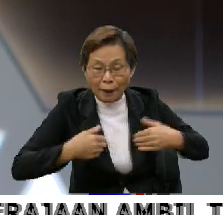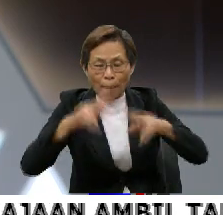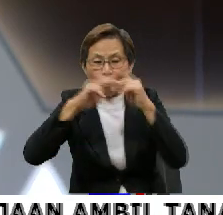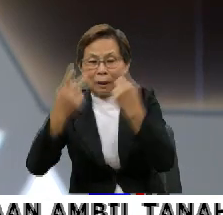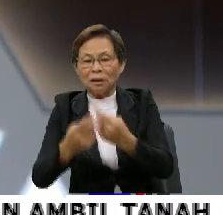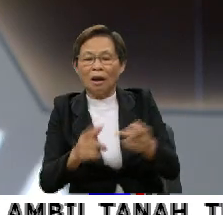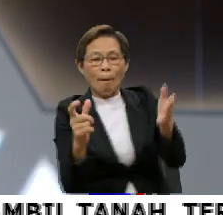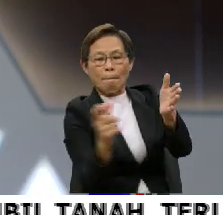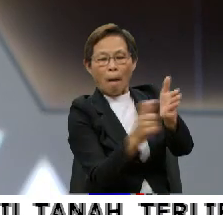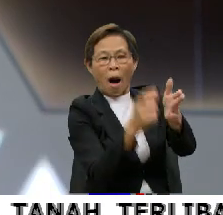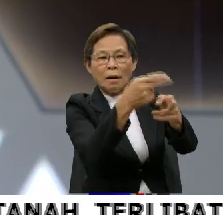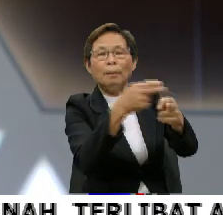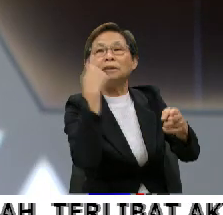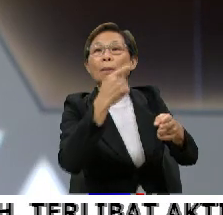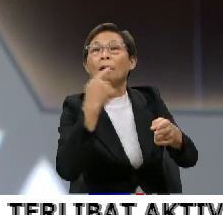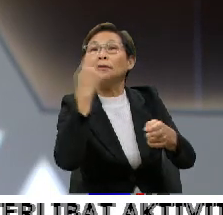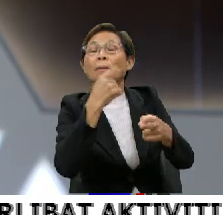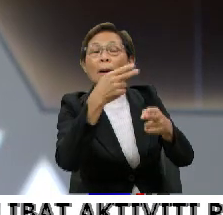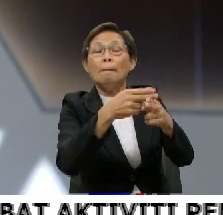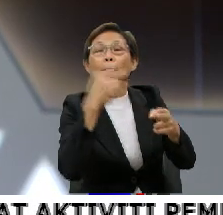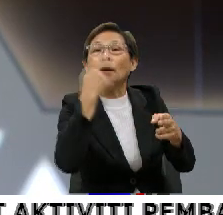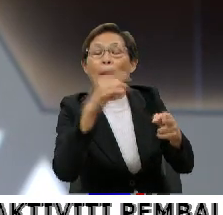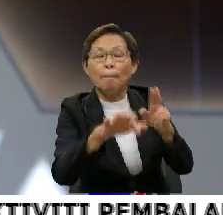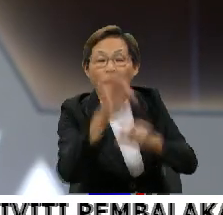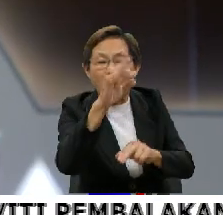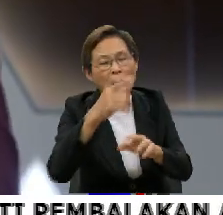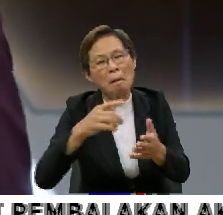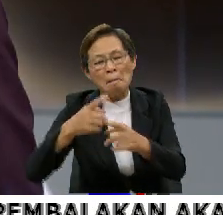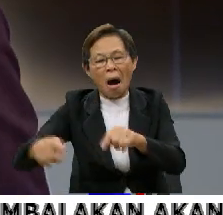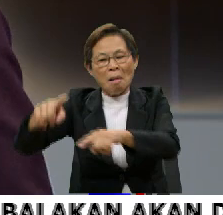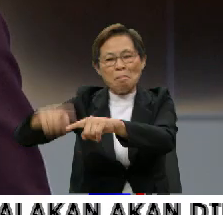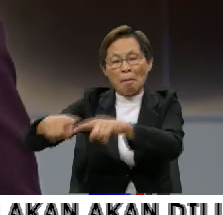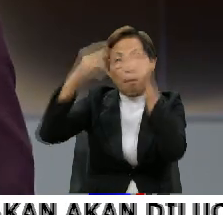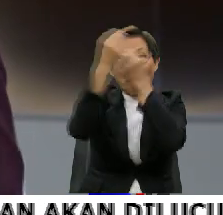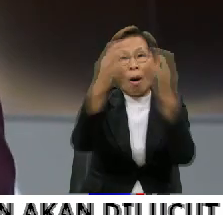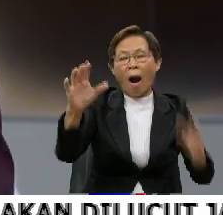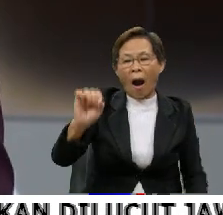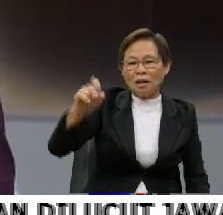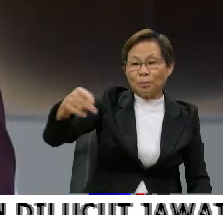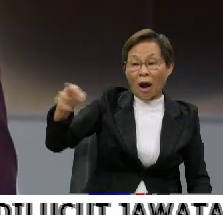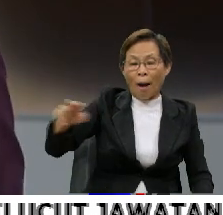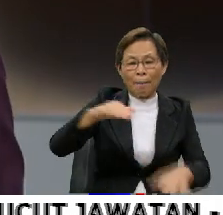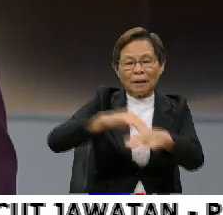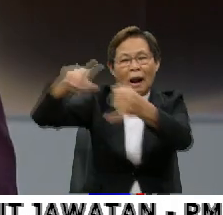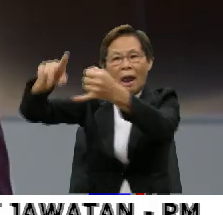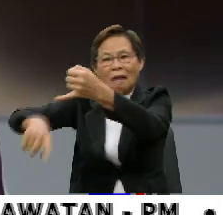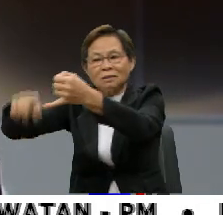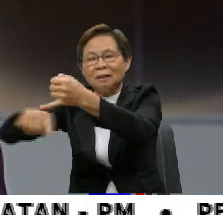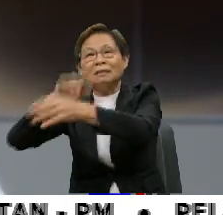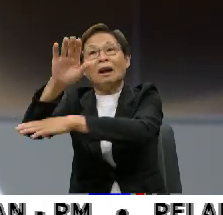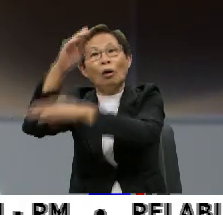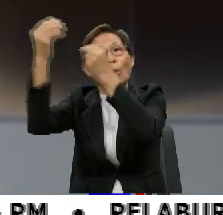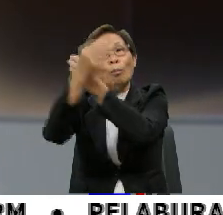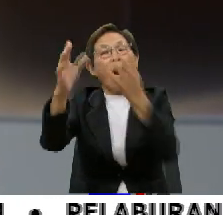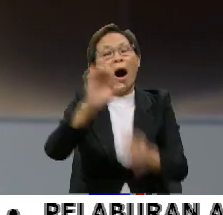party yang meletakkan nama dan juga Siapakah yang akan disalurkan tetapi ia masih lagi bergantung kepada pengumuman Olimpia SPR hari ini